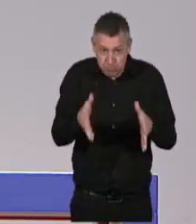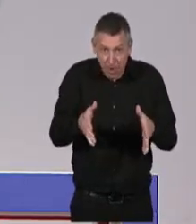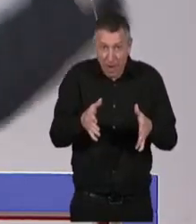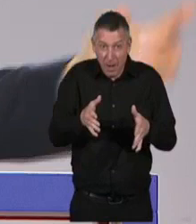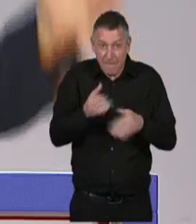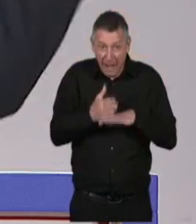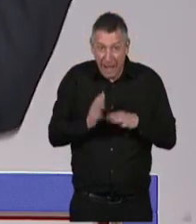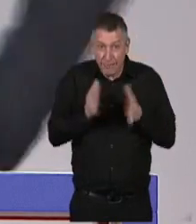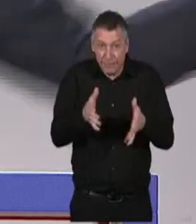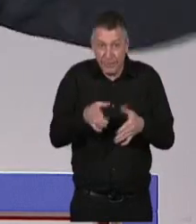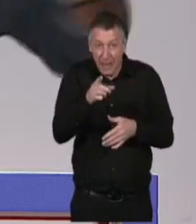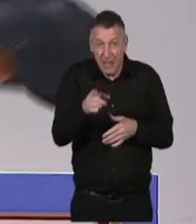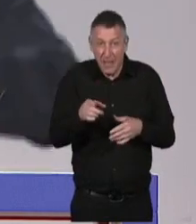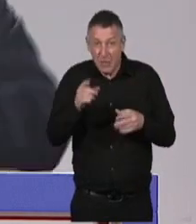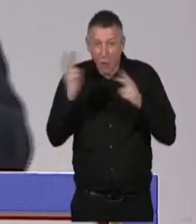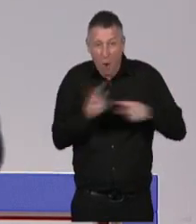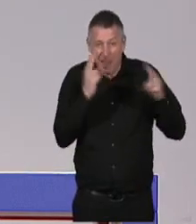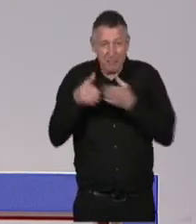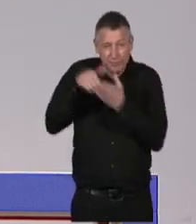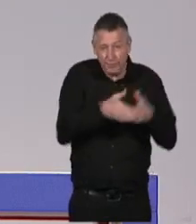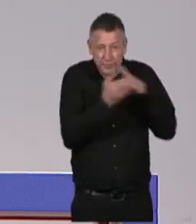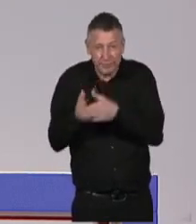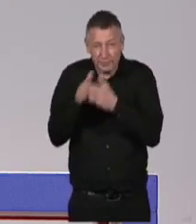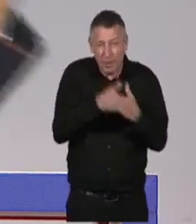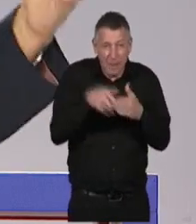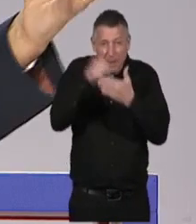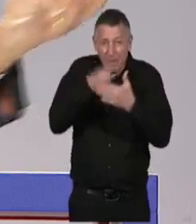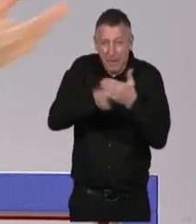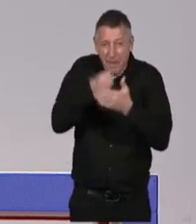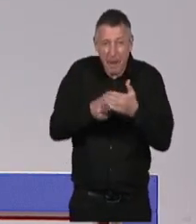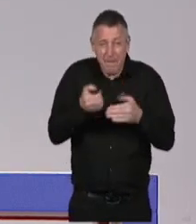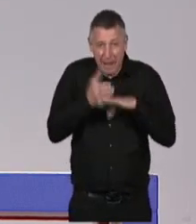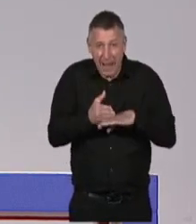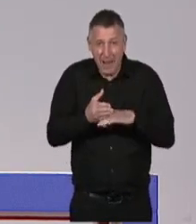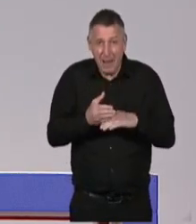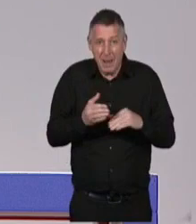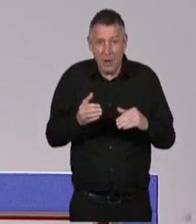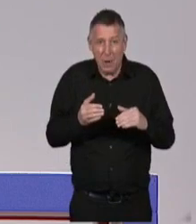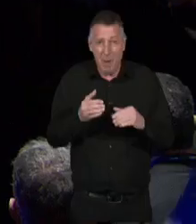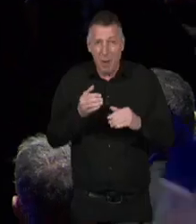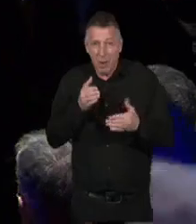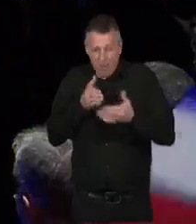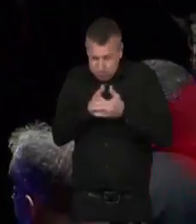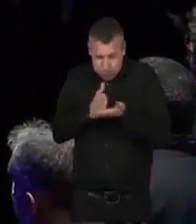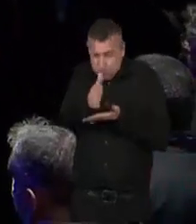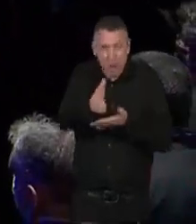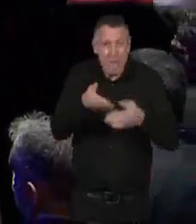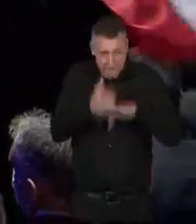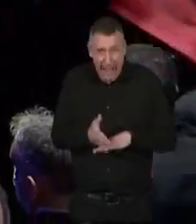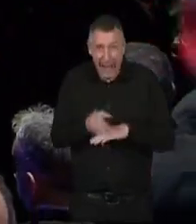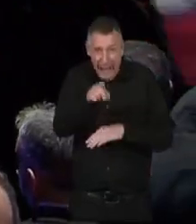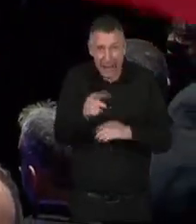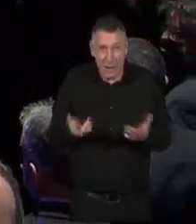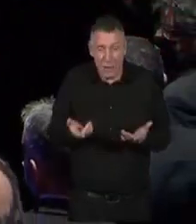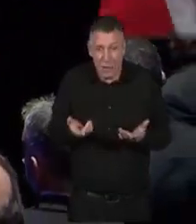Oui. Êtes-vous prêt à traverser les tempêtes? Oui. À soulever les montagnes? Oui. Êtes-vous